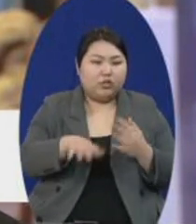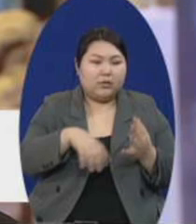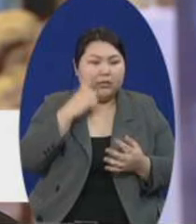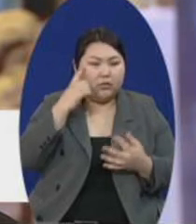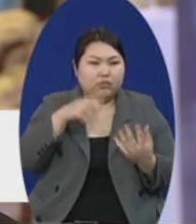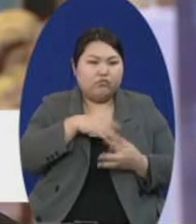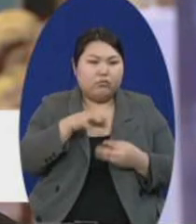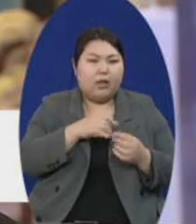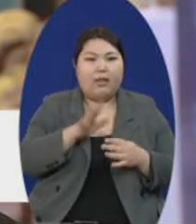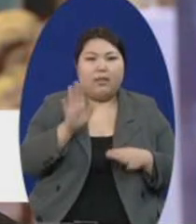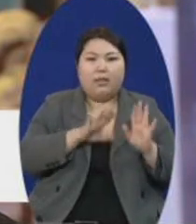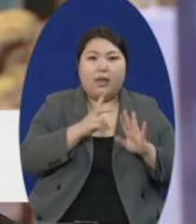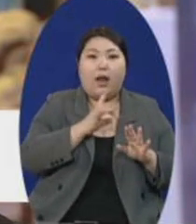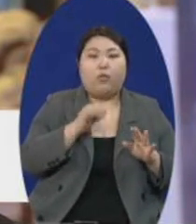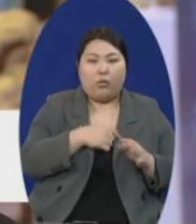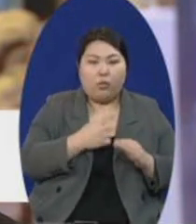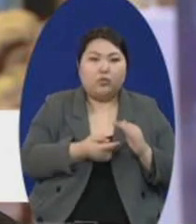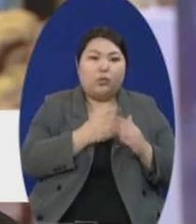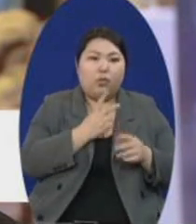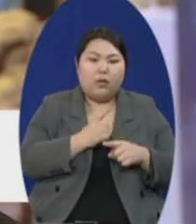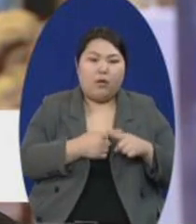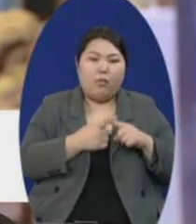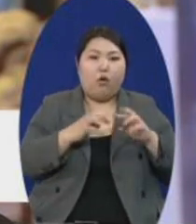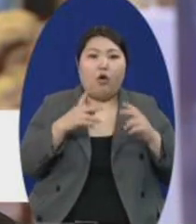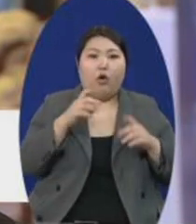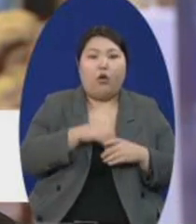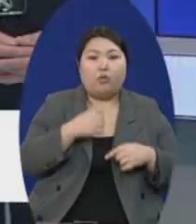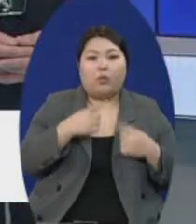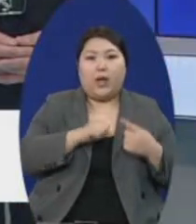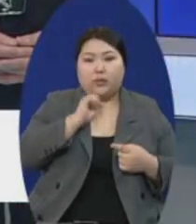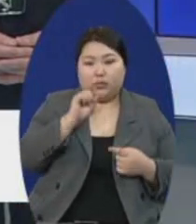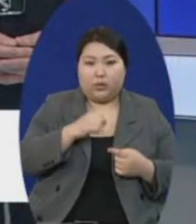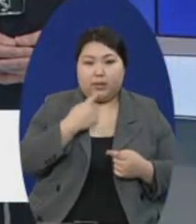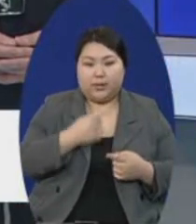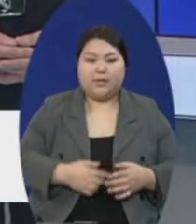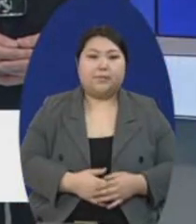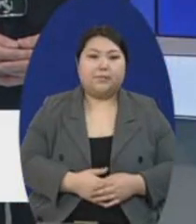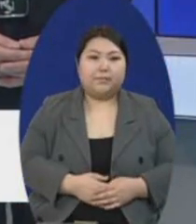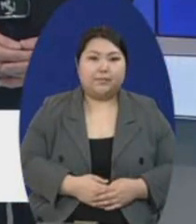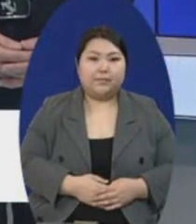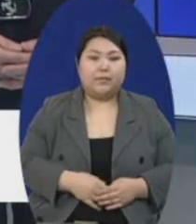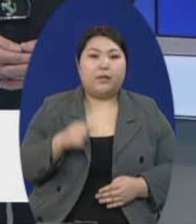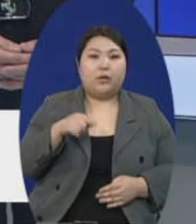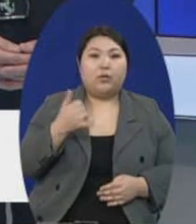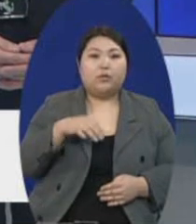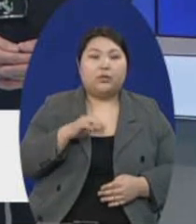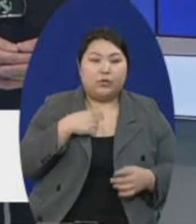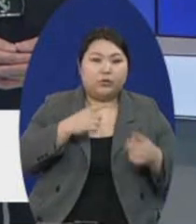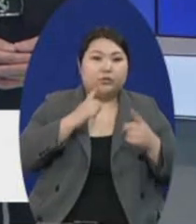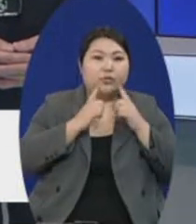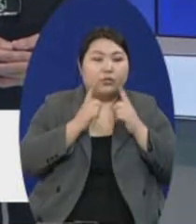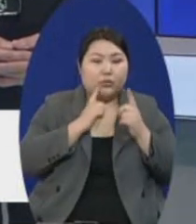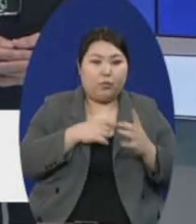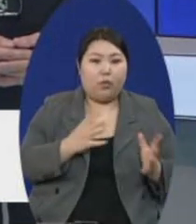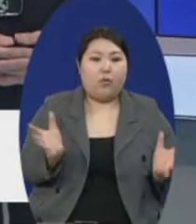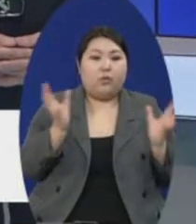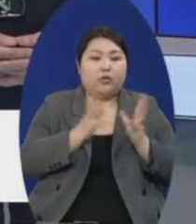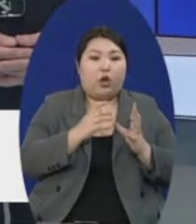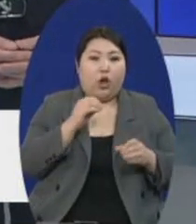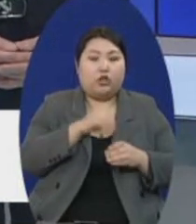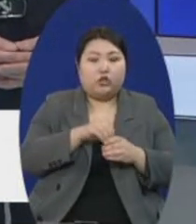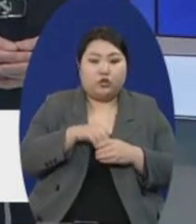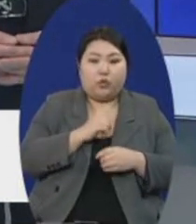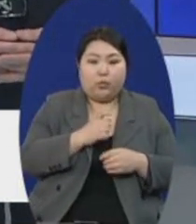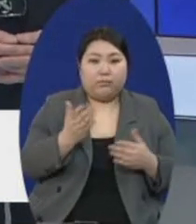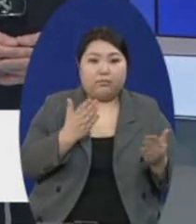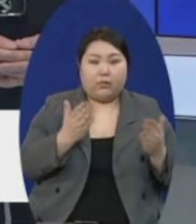ярьсан. Үндсүүл нэмэлт өөрчлөлт ирсэн. За энэ удаагийн зөвлөлтөх уулзалтанд оролцогч